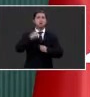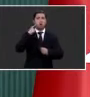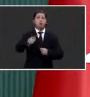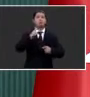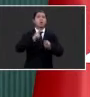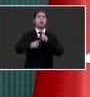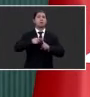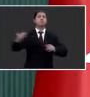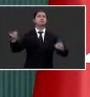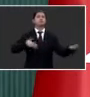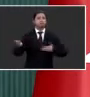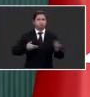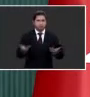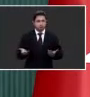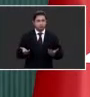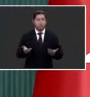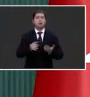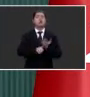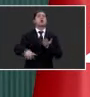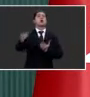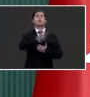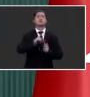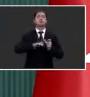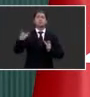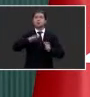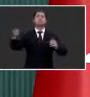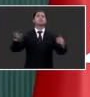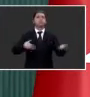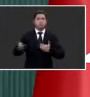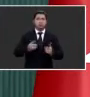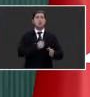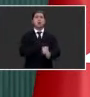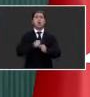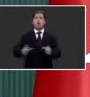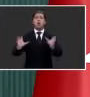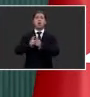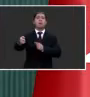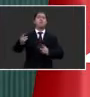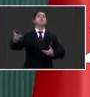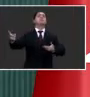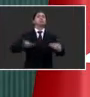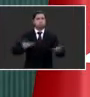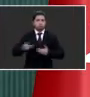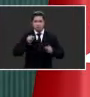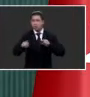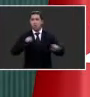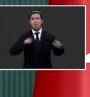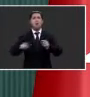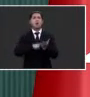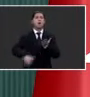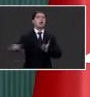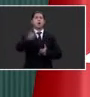siyasi saldırıya her sosyal kumpasa terör örgütleri üzerinden organize edilen her